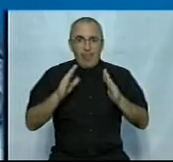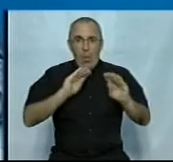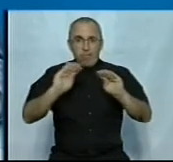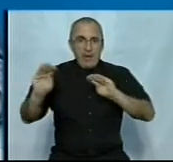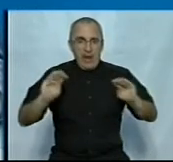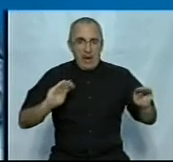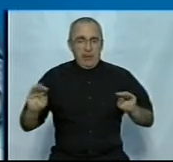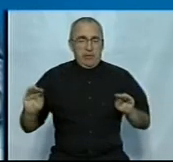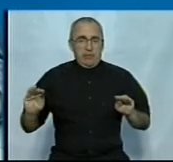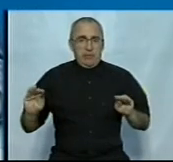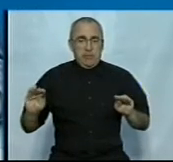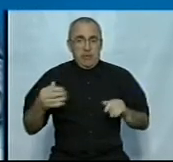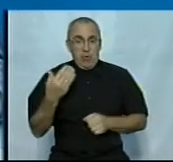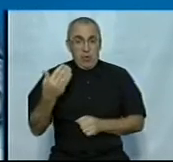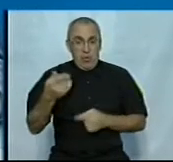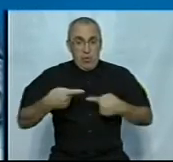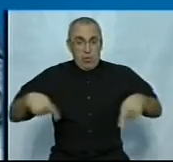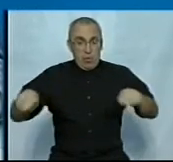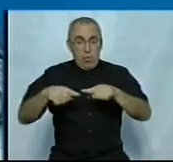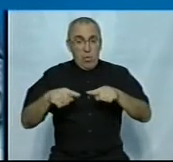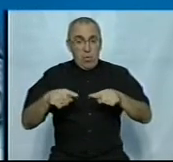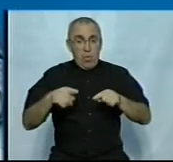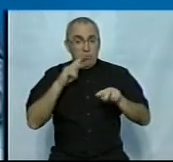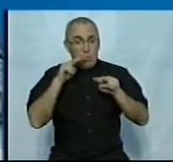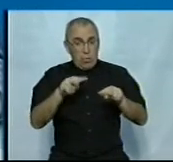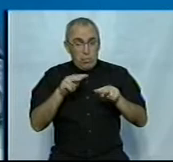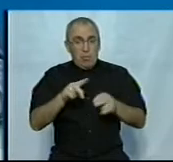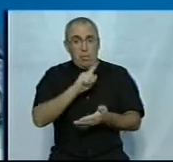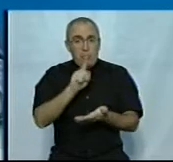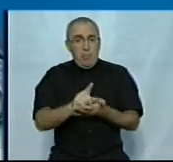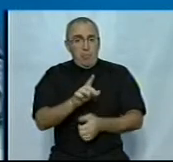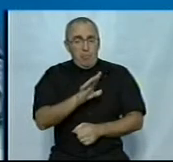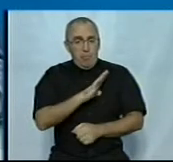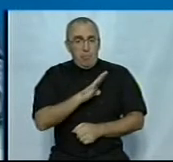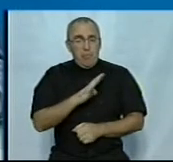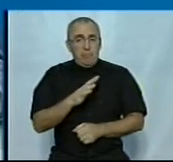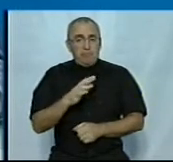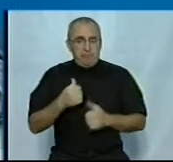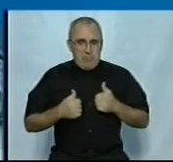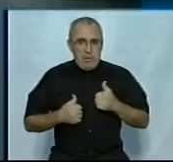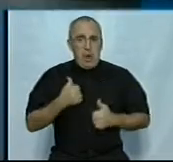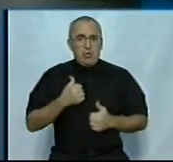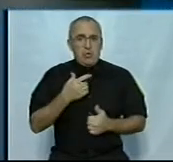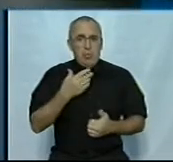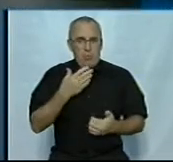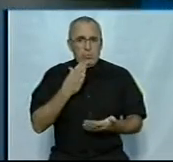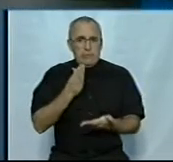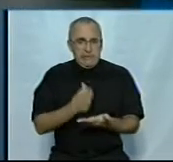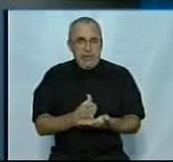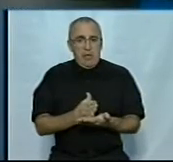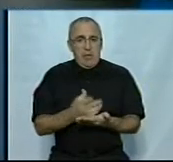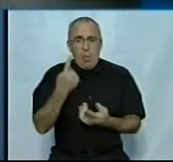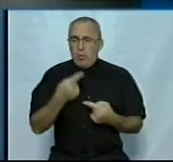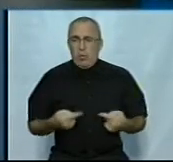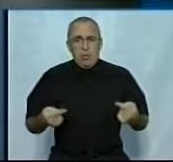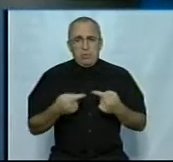і його утримання повинно бути в належному стані. Це однозначно, і в